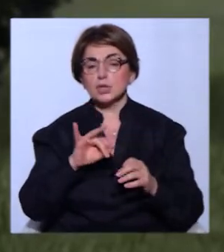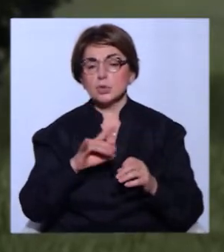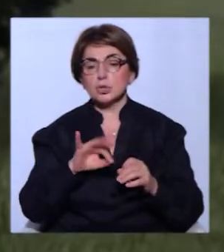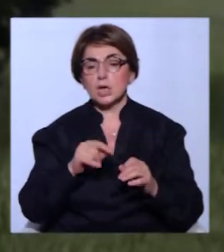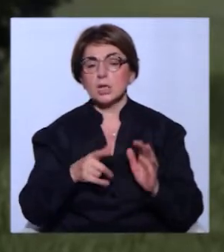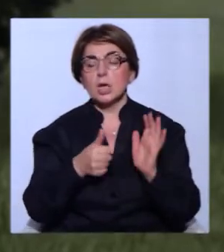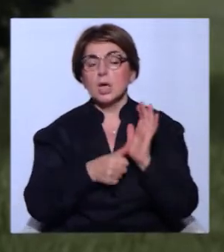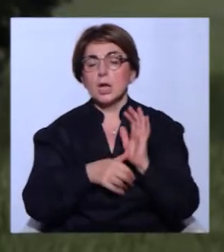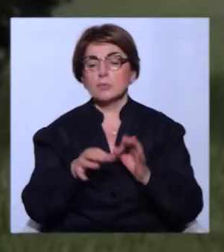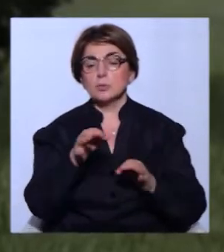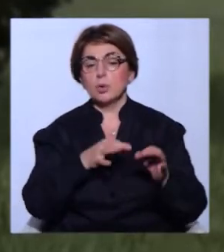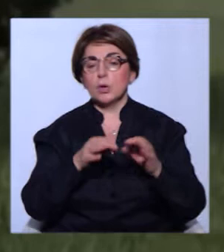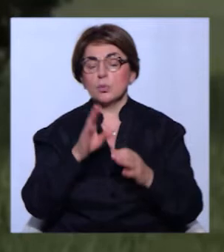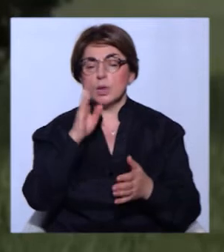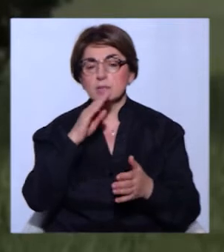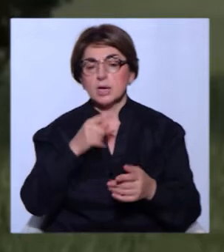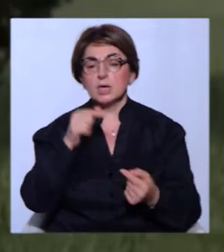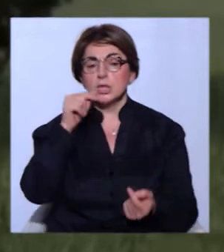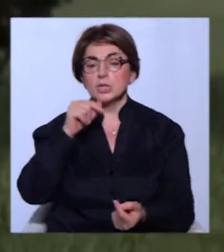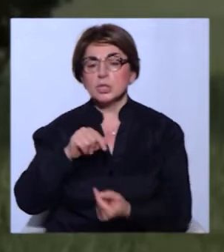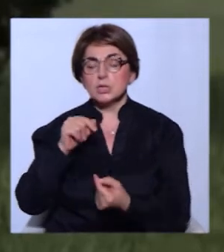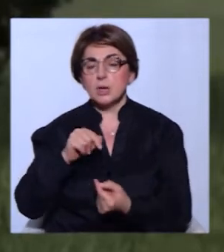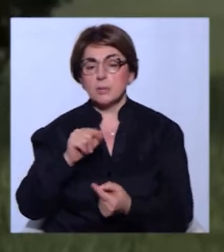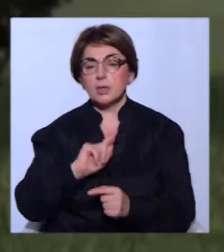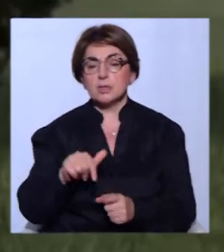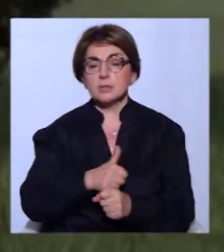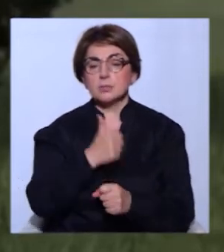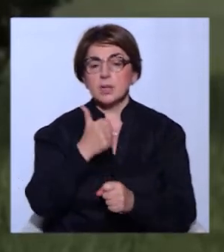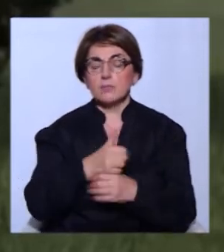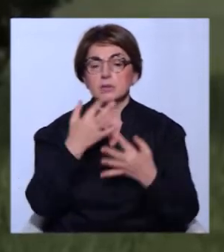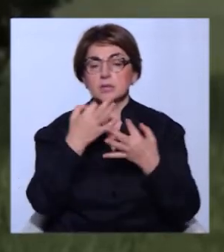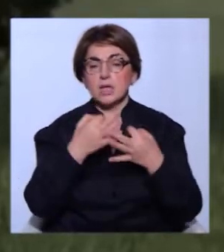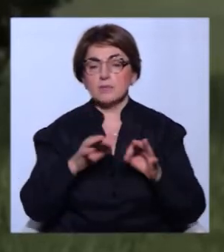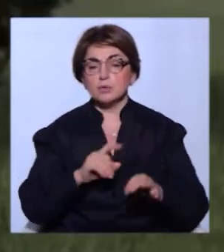6 მოლეკულა წყალი. შესაბამისად, რაც მთავარია,